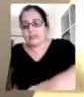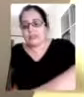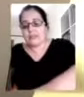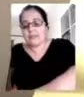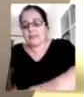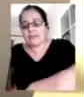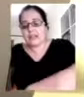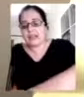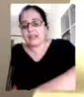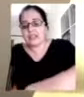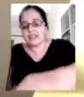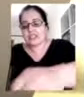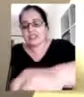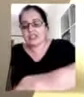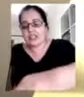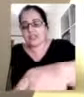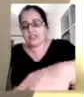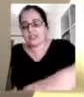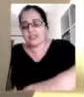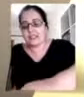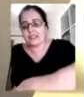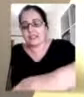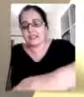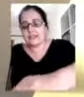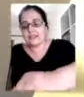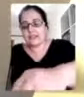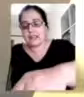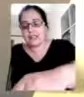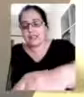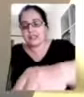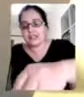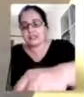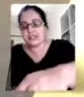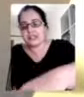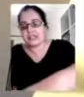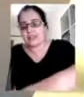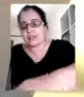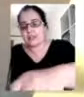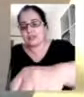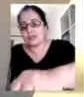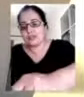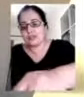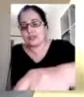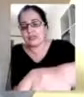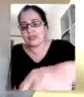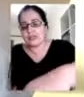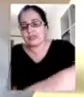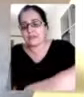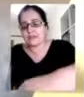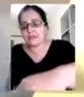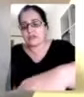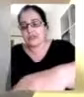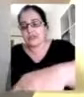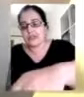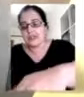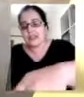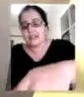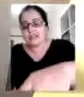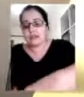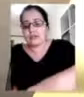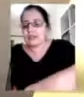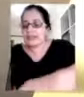bu arada mesela arkadaşlar şaşıracaktır. Elif abla, sen her şeyi takır takır içersin. Bu nasıl böyle açar açmaz içiyorsun